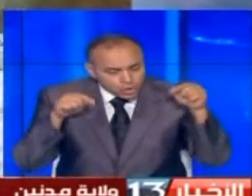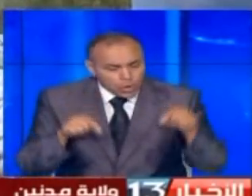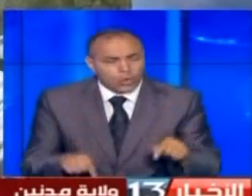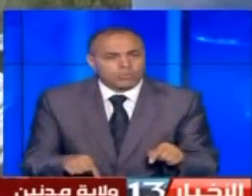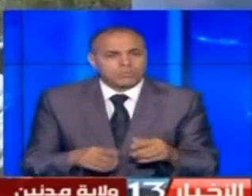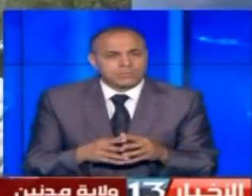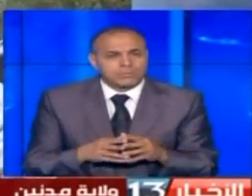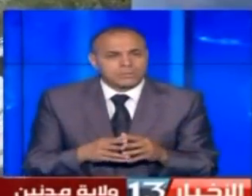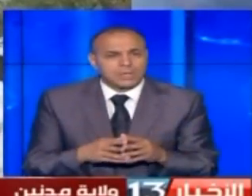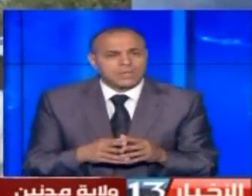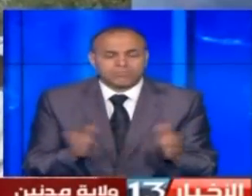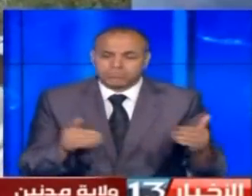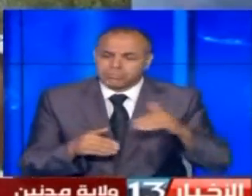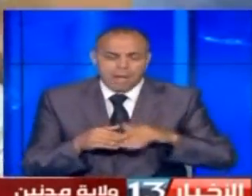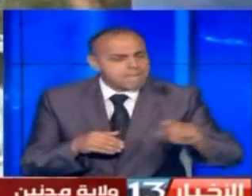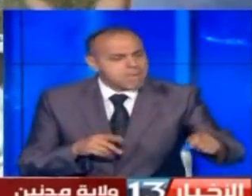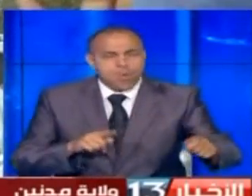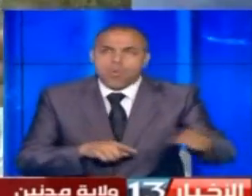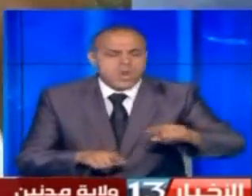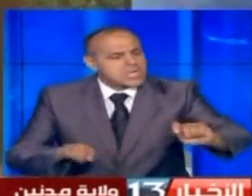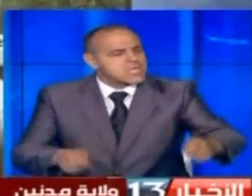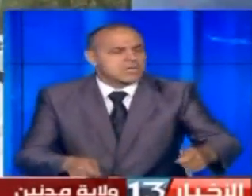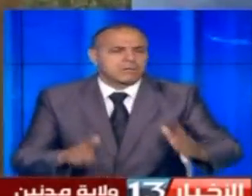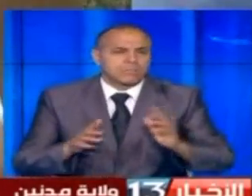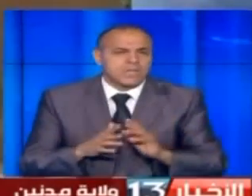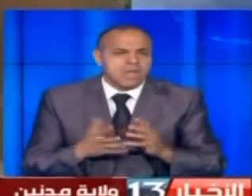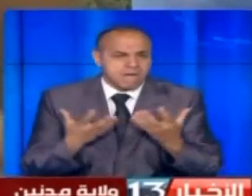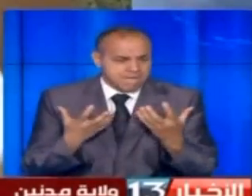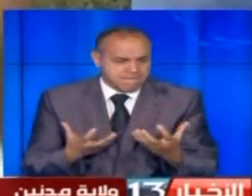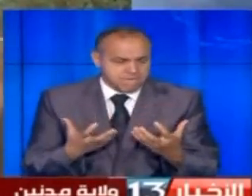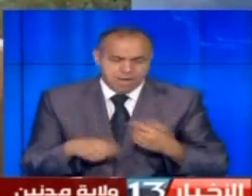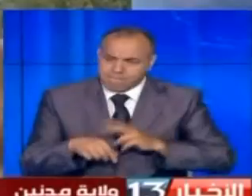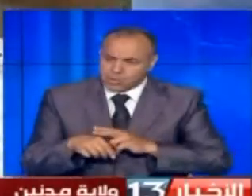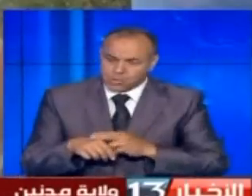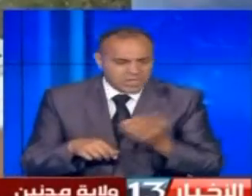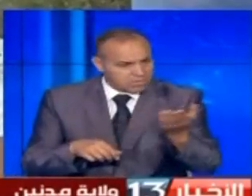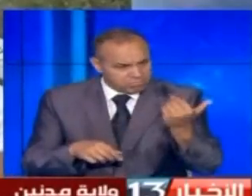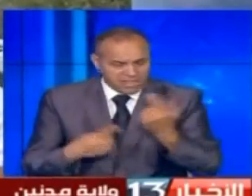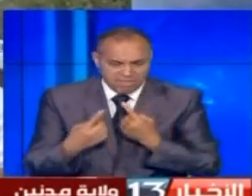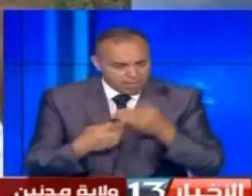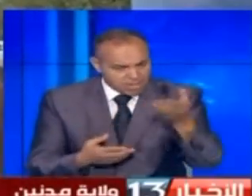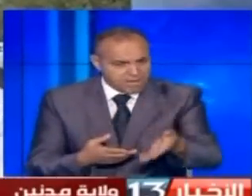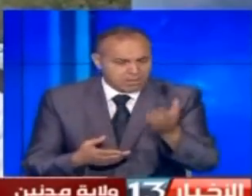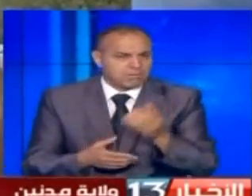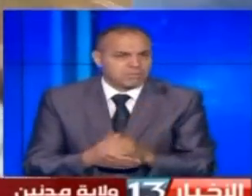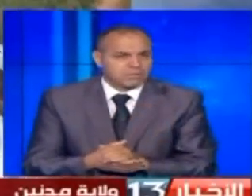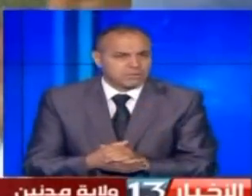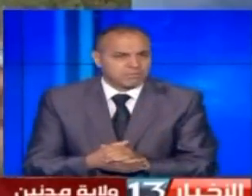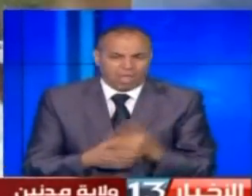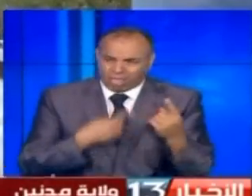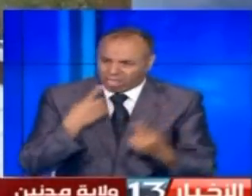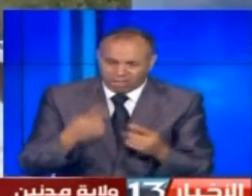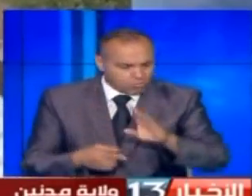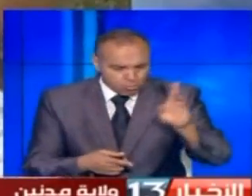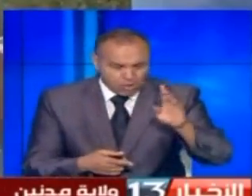باش للسنتر هنا باش نسكروا المي على جرجيس كاملة، واللي يحب من المصورات المعنية بالأمر يجوا يوقفوا معنا هنا، ما وقفوش أنا مانيش متحركين